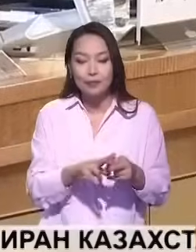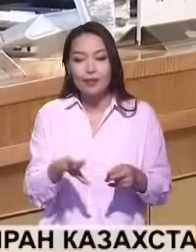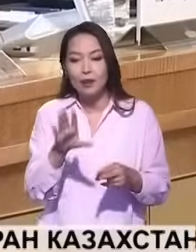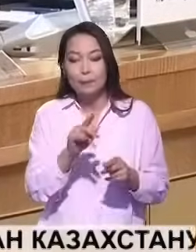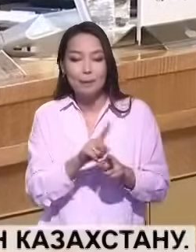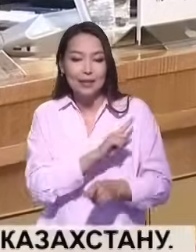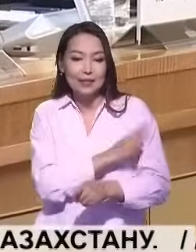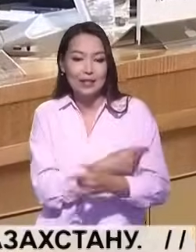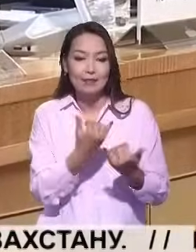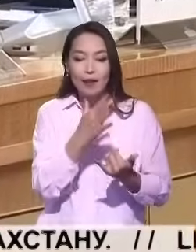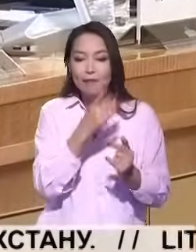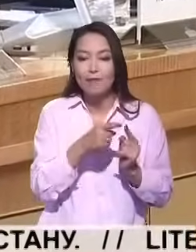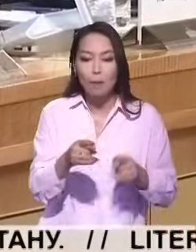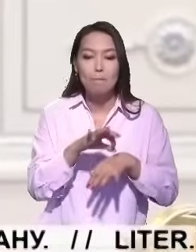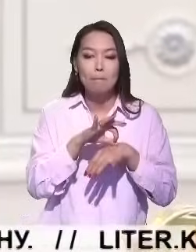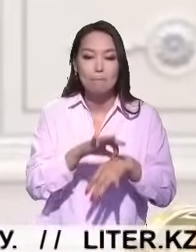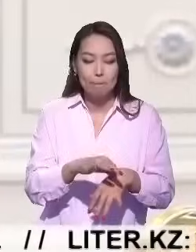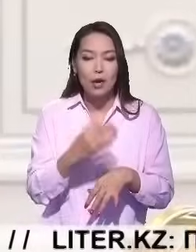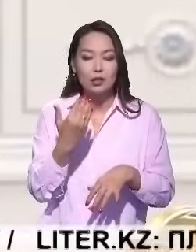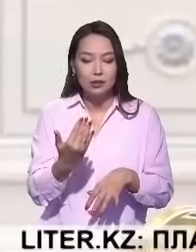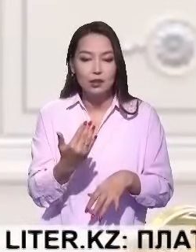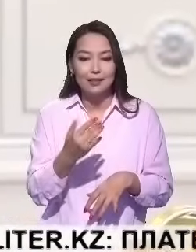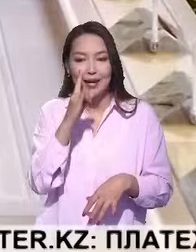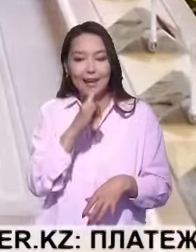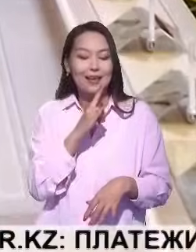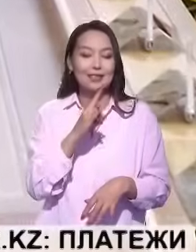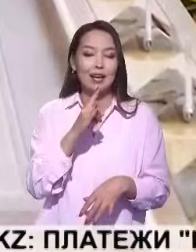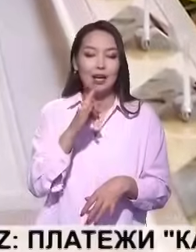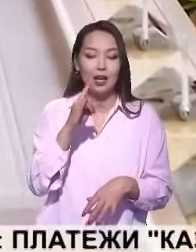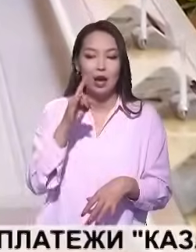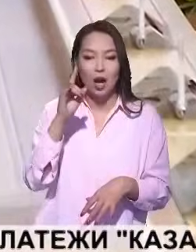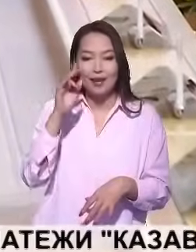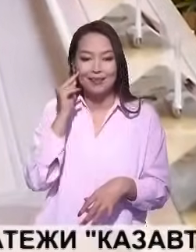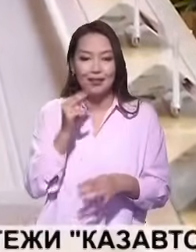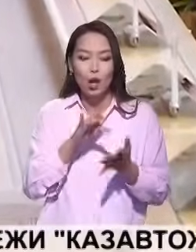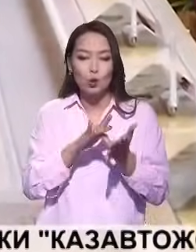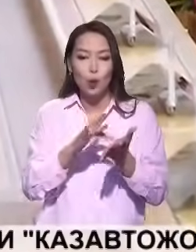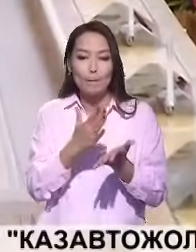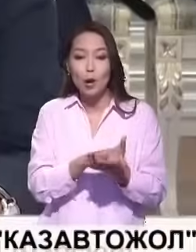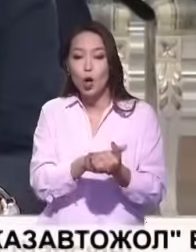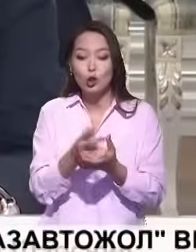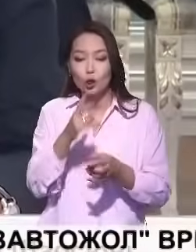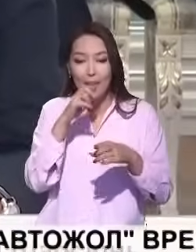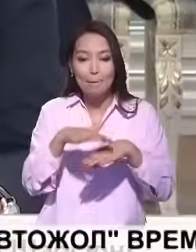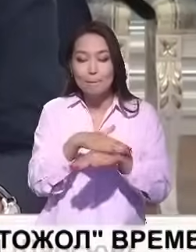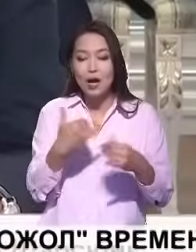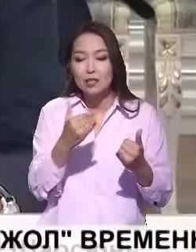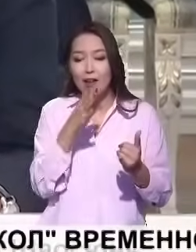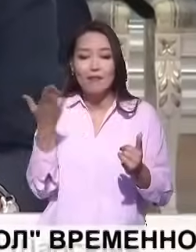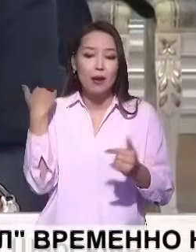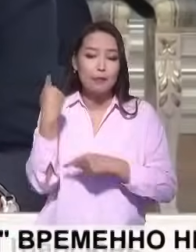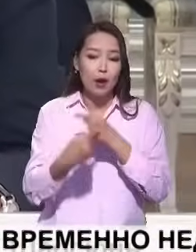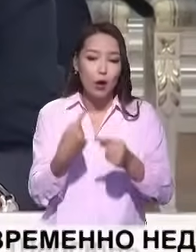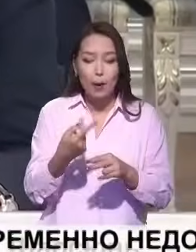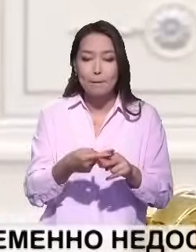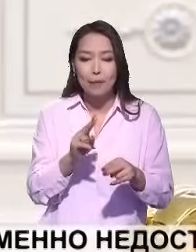В настоящее время проходит год туризма Казахстана в Китае». Дружба двух стран пустила корни еще со времен древнего шелкового пути